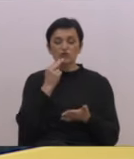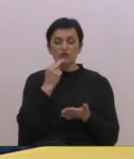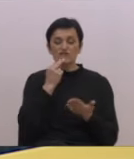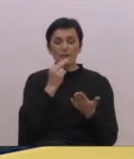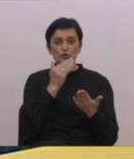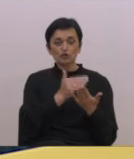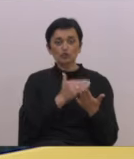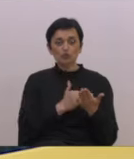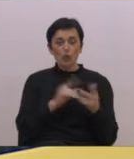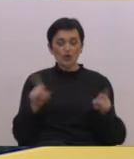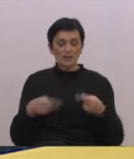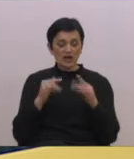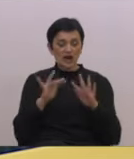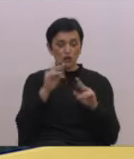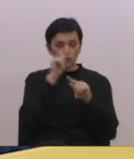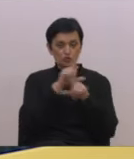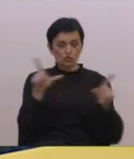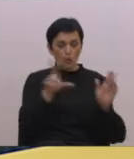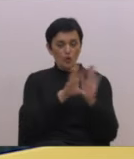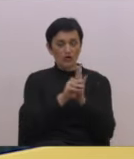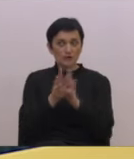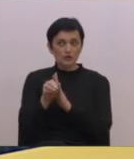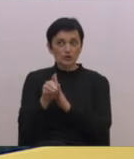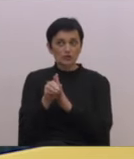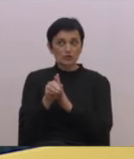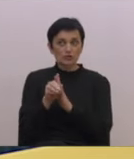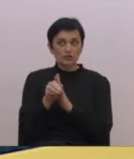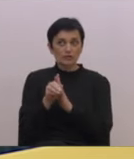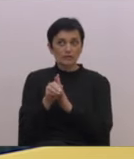პროგრამის განხორციელება სკოლებში.